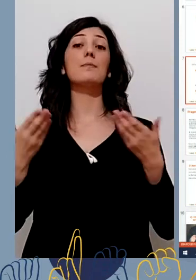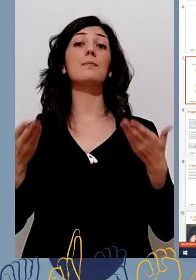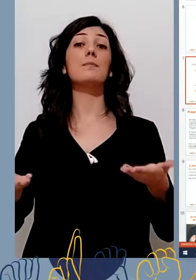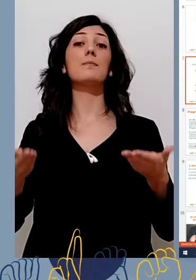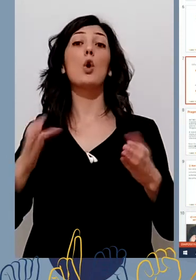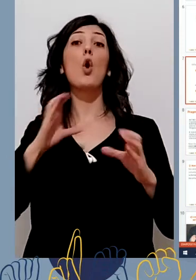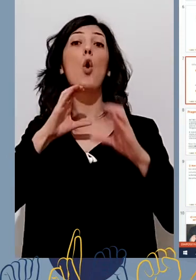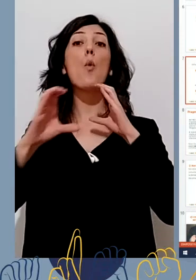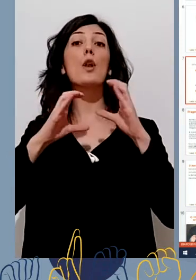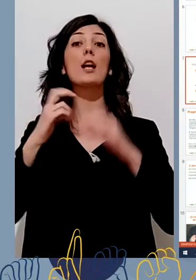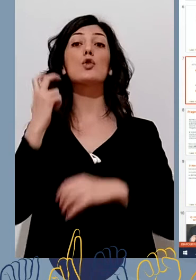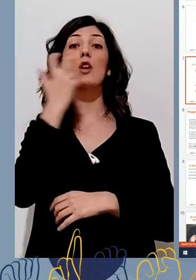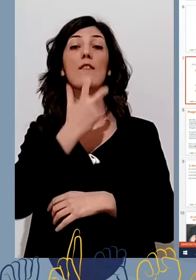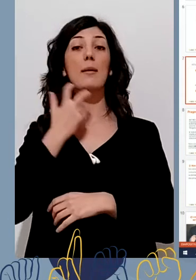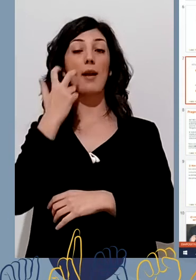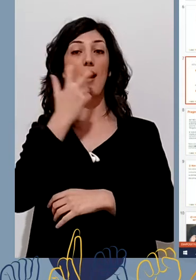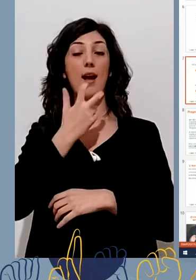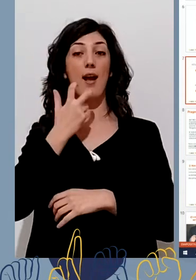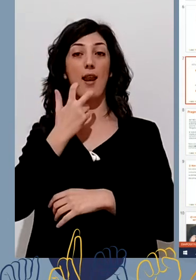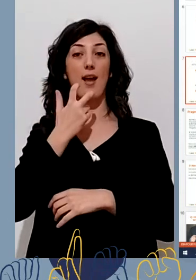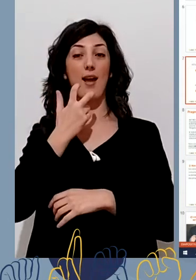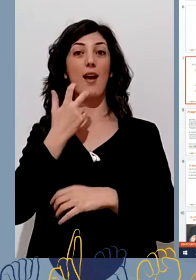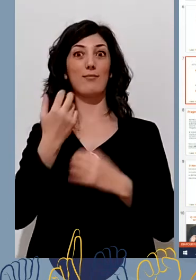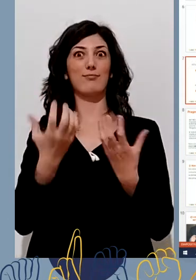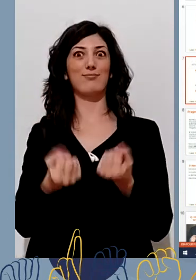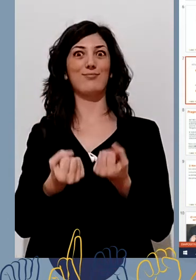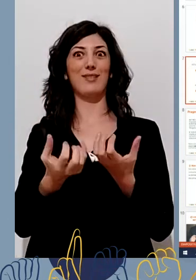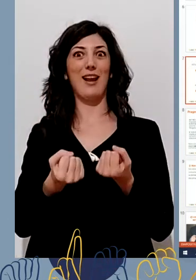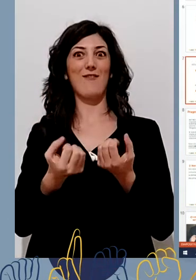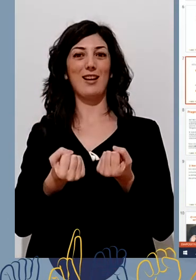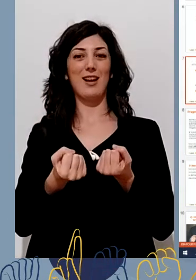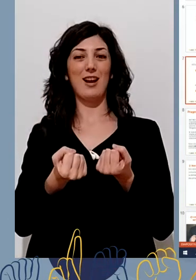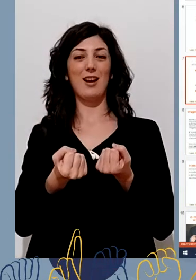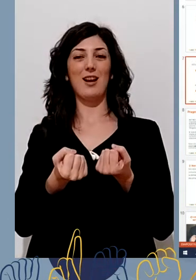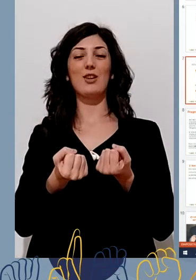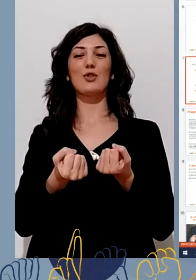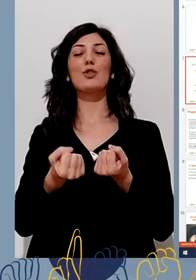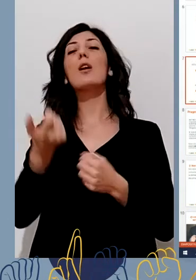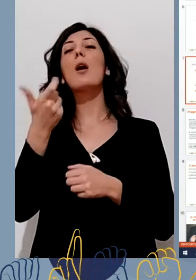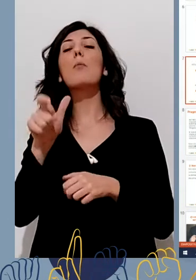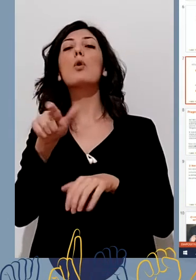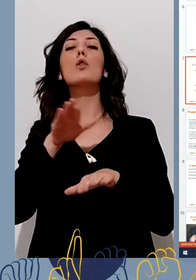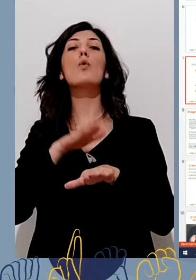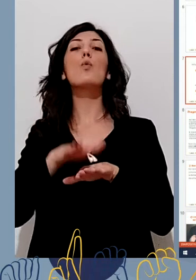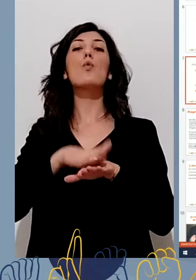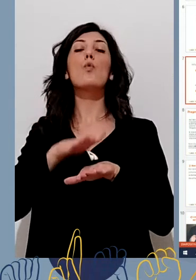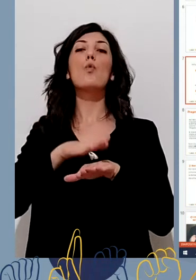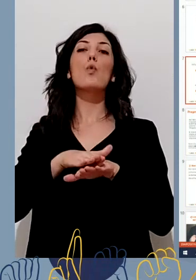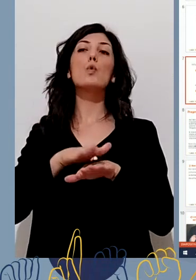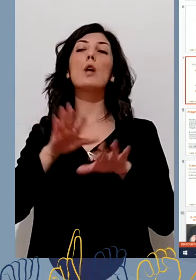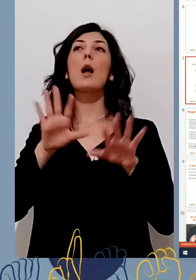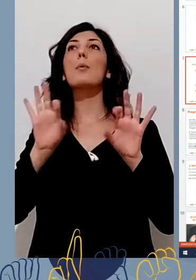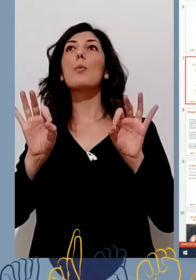verbale è efficace perché utilizza viene stabilito convenzionalmente